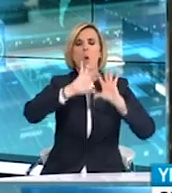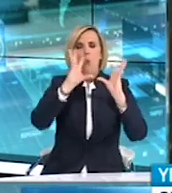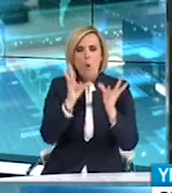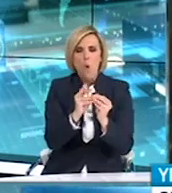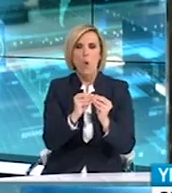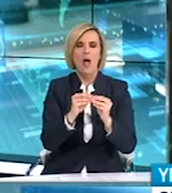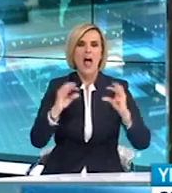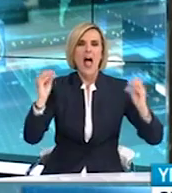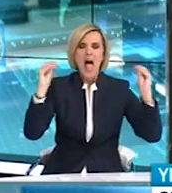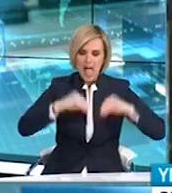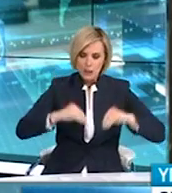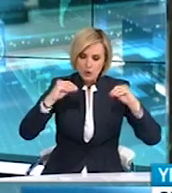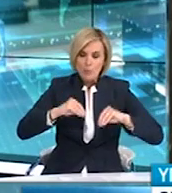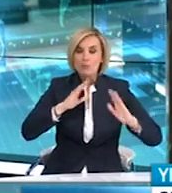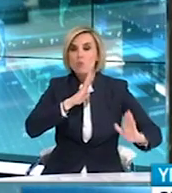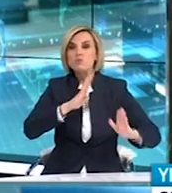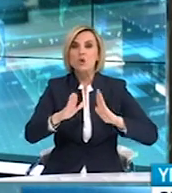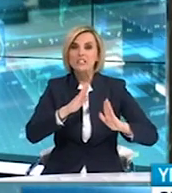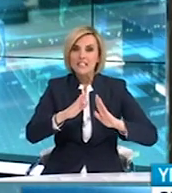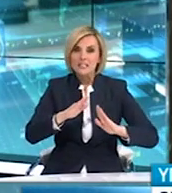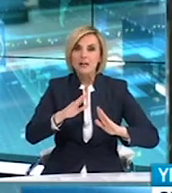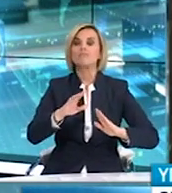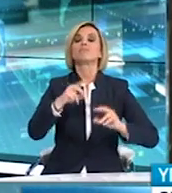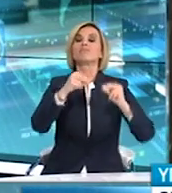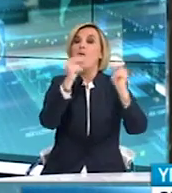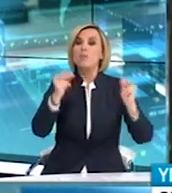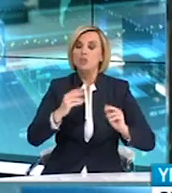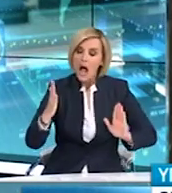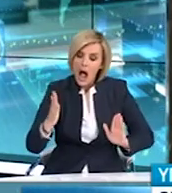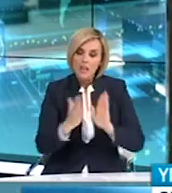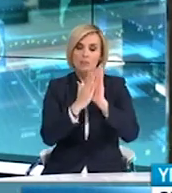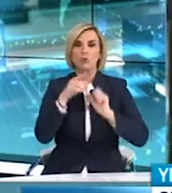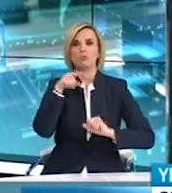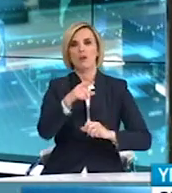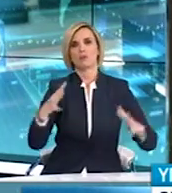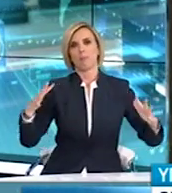εξοπλισμό προστασίας προκειμένου να αντιμετωπίσουμε αυτή τη μάχη.